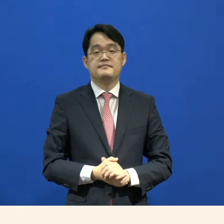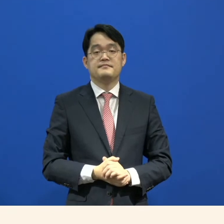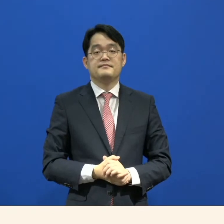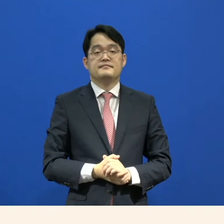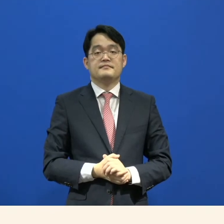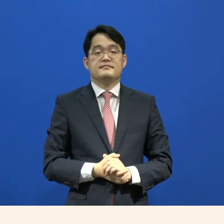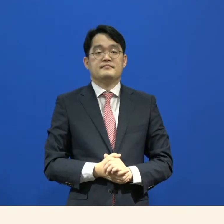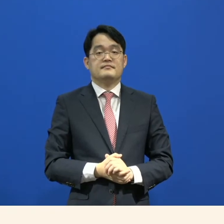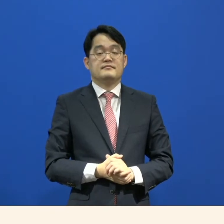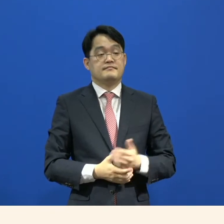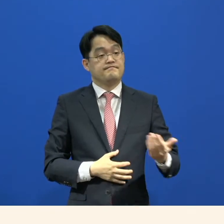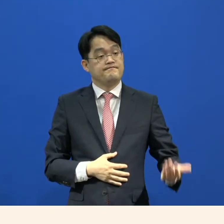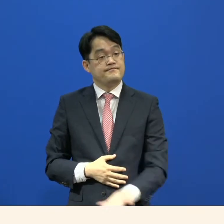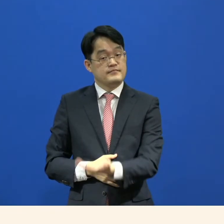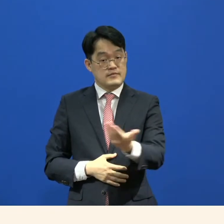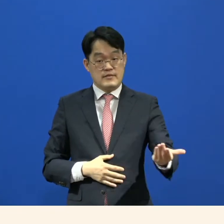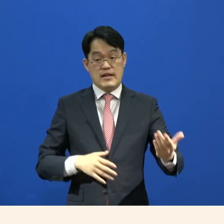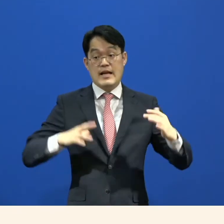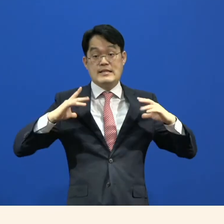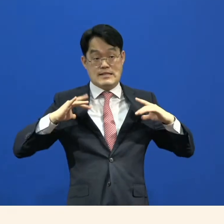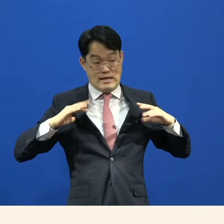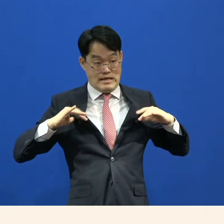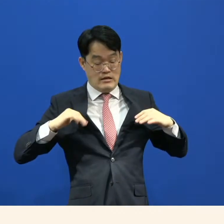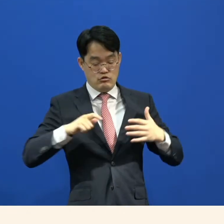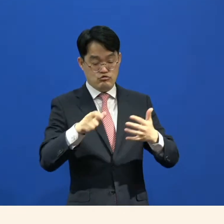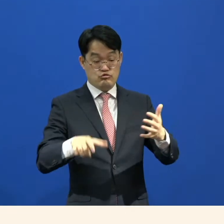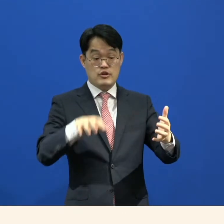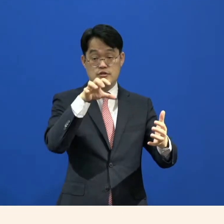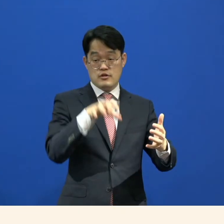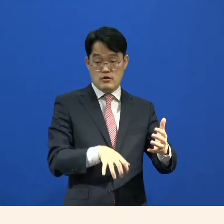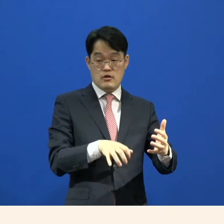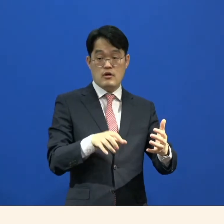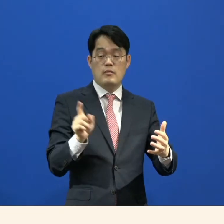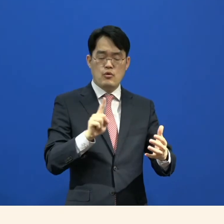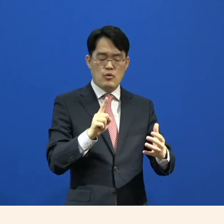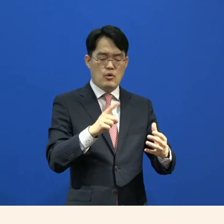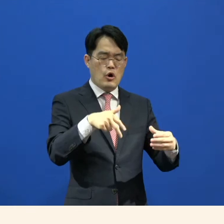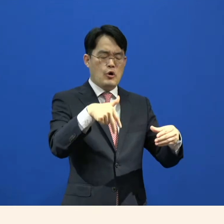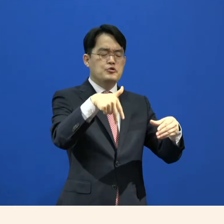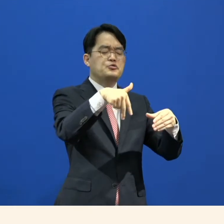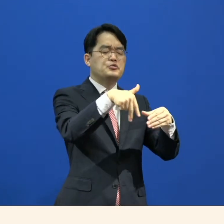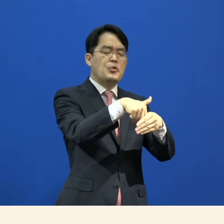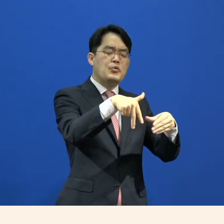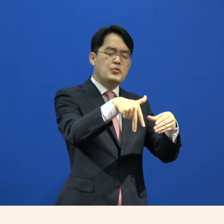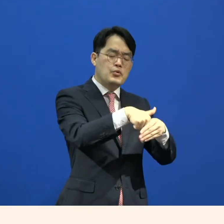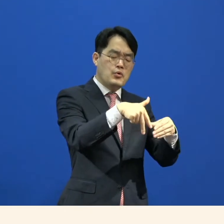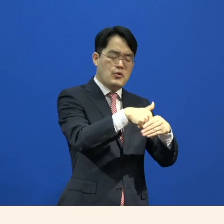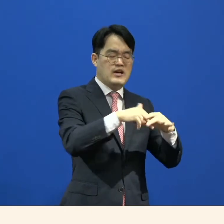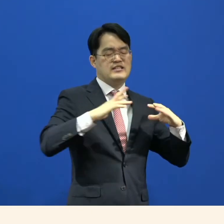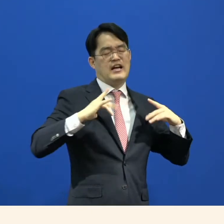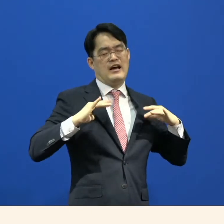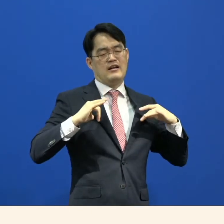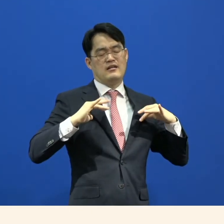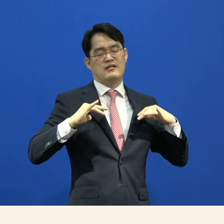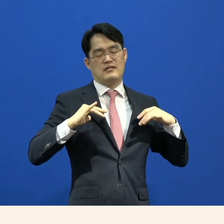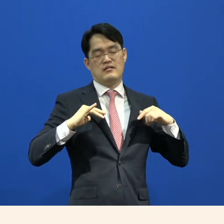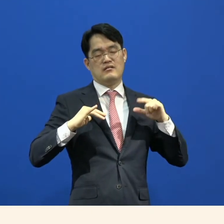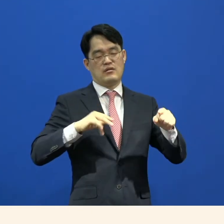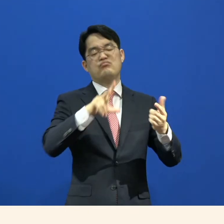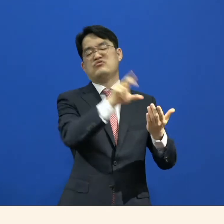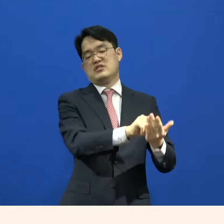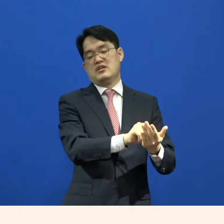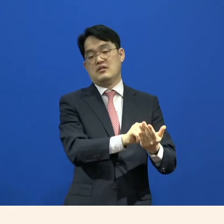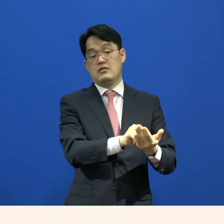이게 여러분, 자랑 중에 이 종교적인 자랑이 무서운 겁니다. 종교적인 자랑. 유대주의자들은 이 종교적인 자랑이죠,